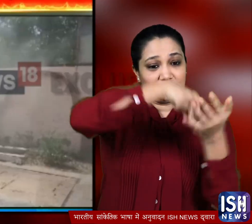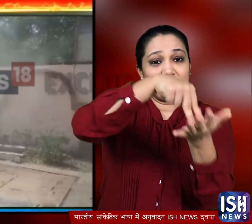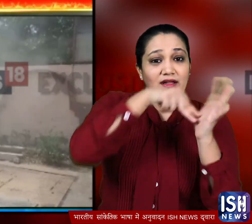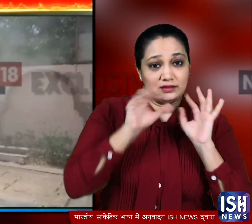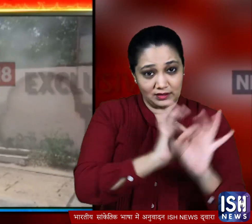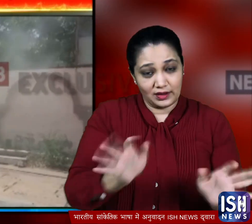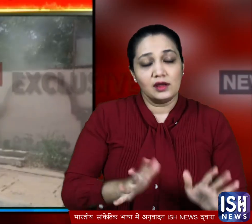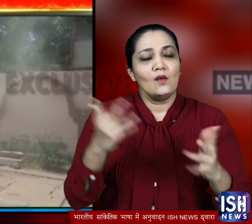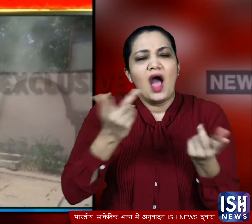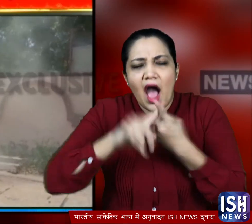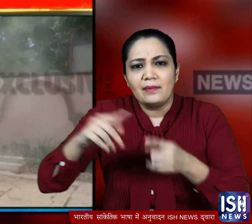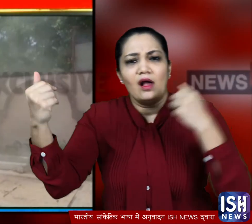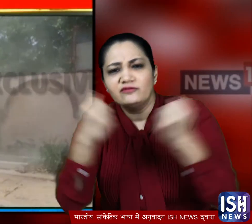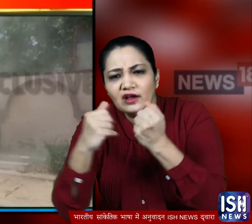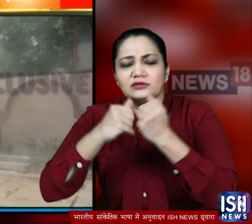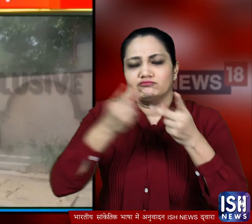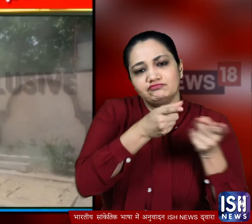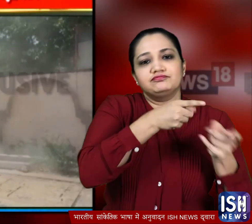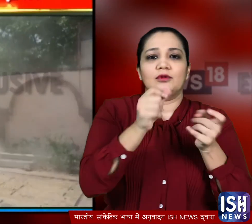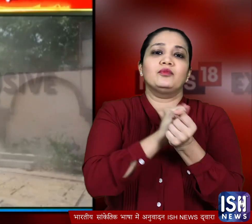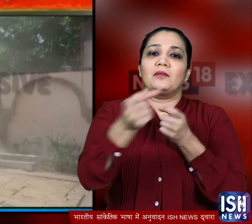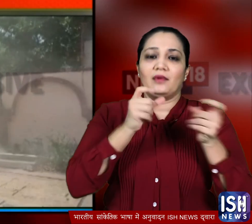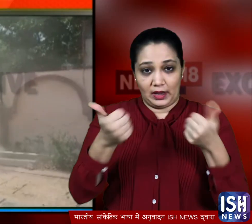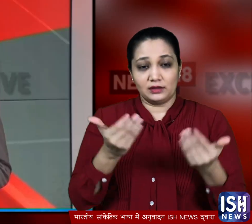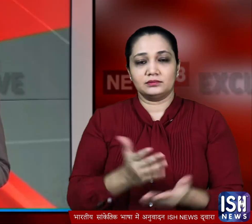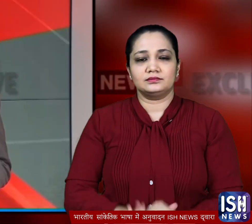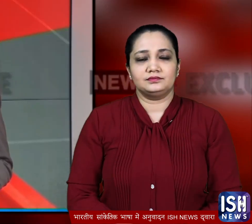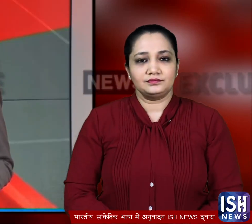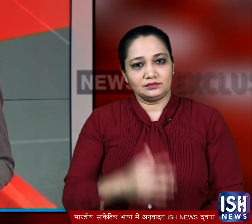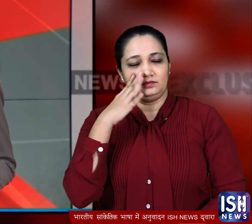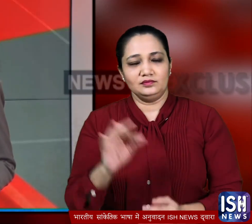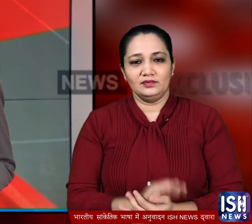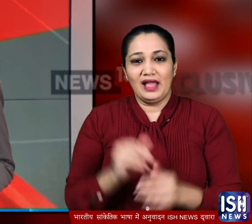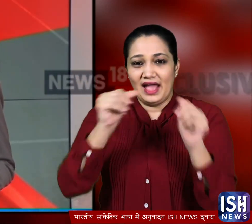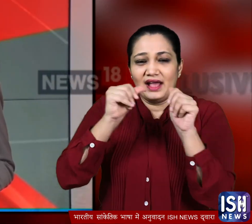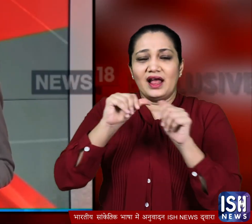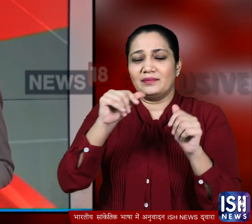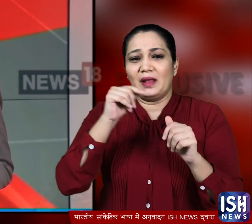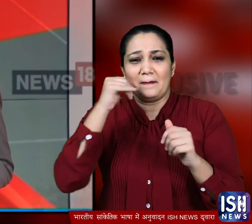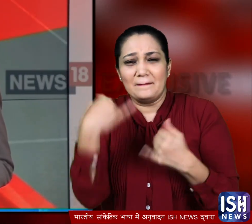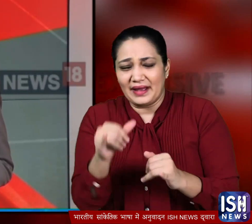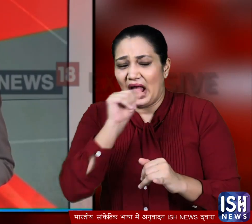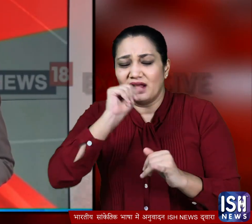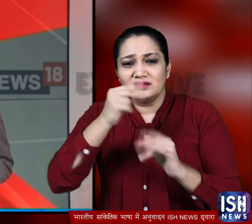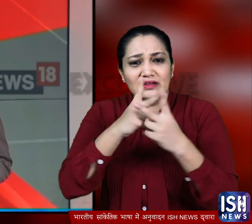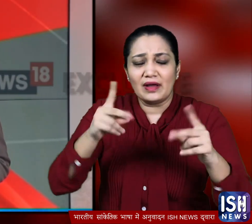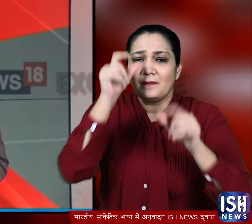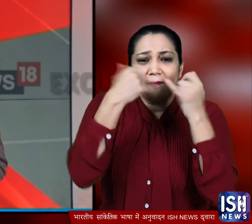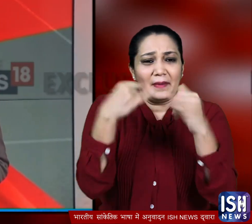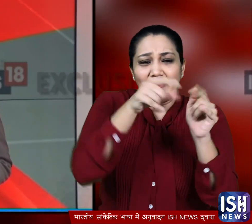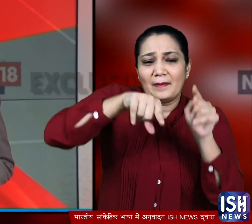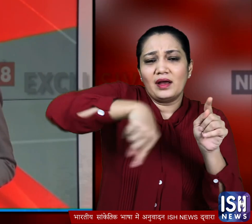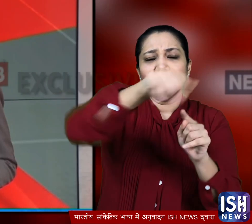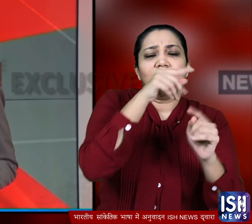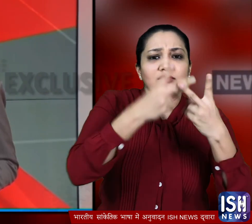रहे ताकि हंगामे से हालात बिगड़ने पर मामले को शांत कराया जा सके। सौभाग्य की बात है कि अलीगढ़ में जहरीली शराब के जितने भी आरोपी हैं